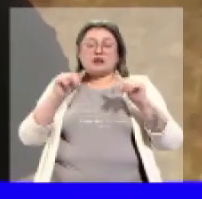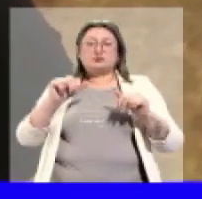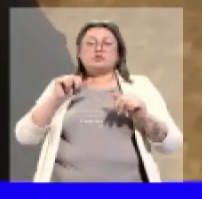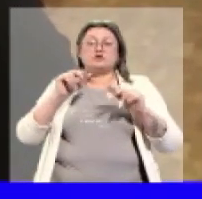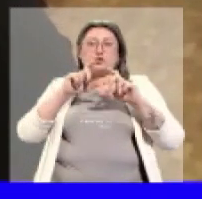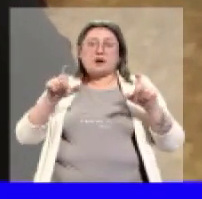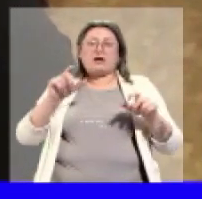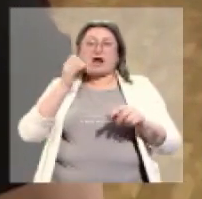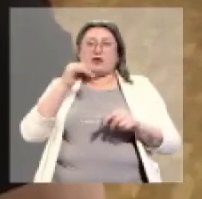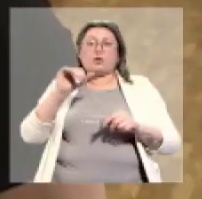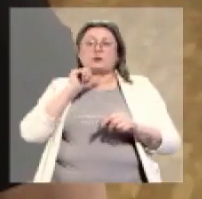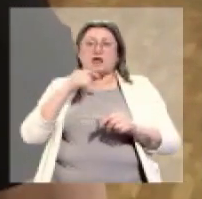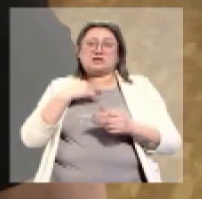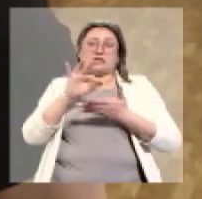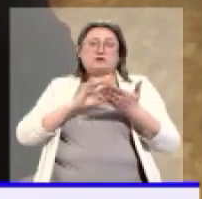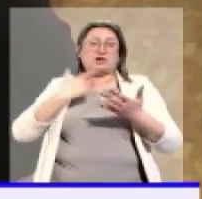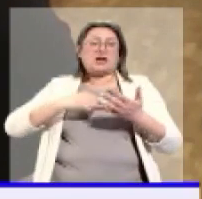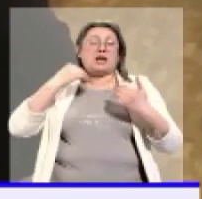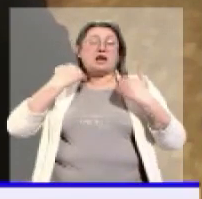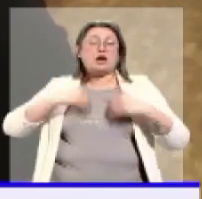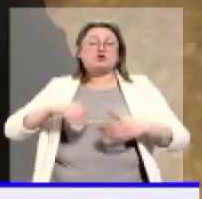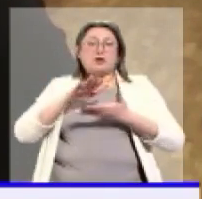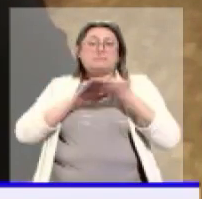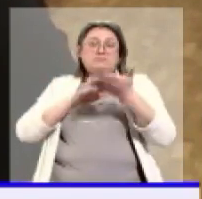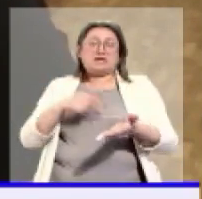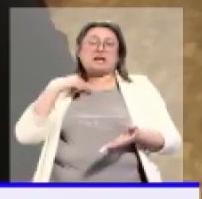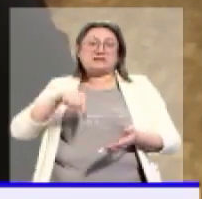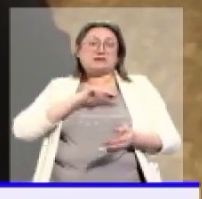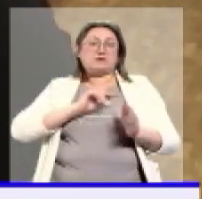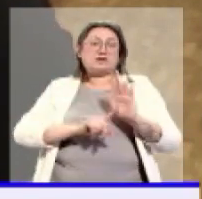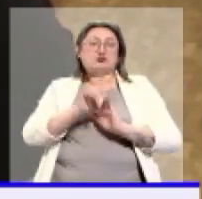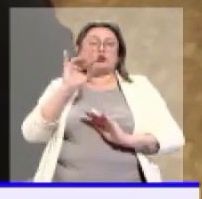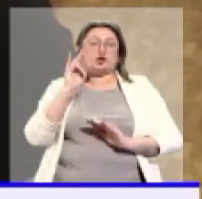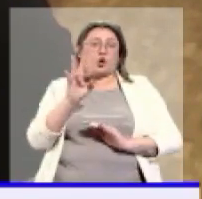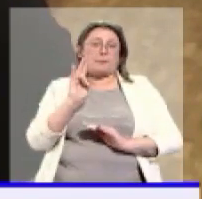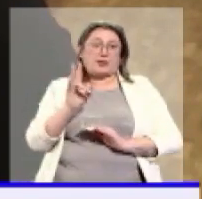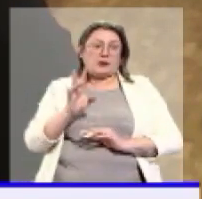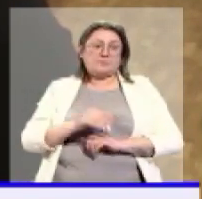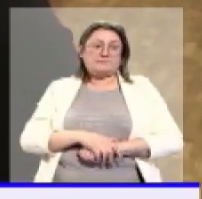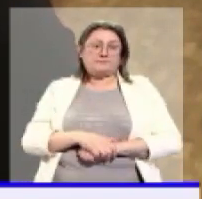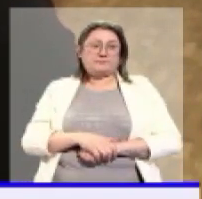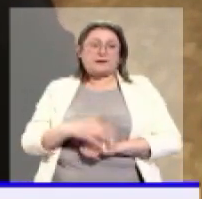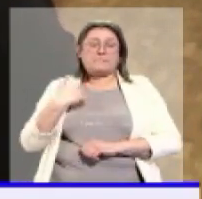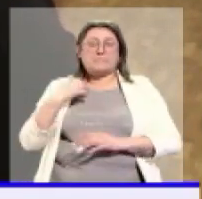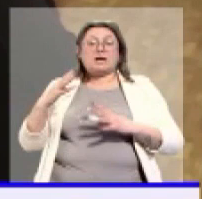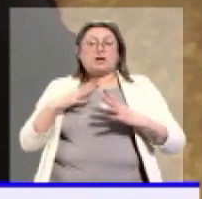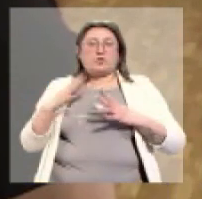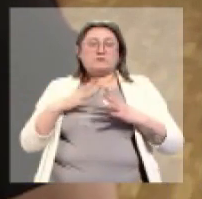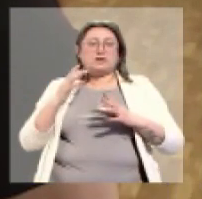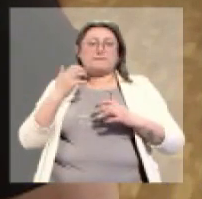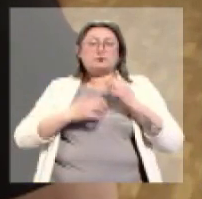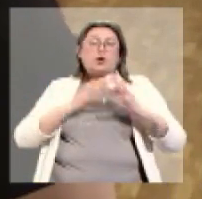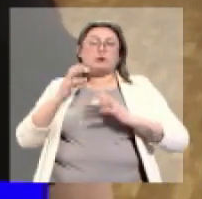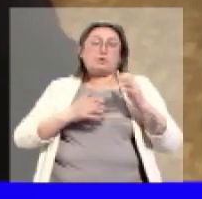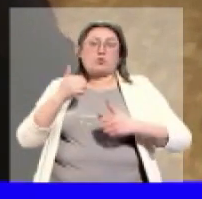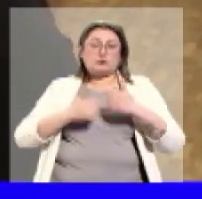Кустанай, сразу подала свое резюме. Поэтому здесь я работаю с ноября месяца. Вот. И мы готовимся к